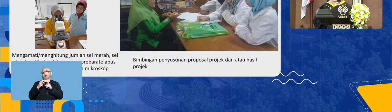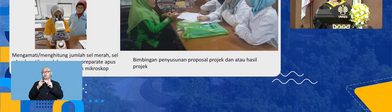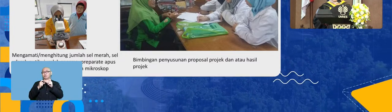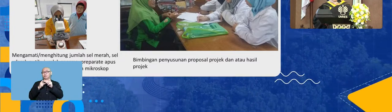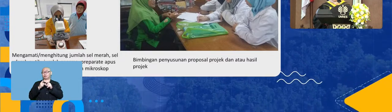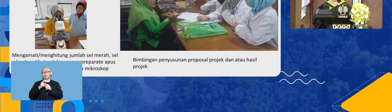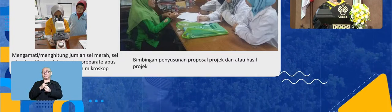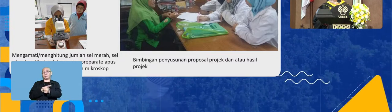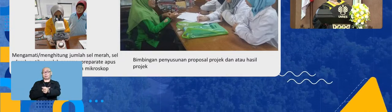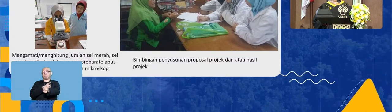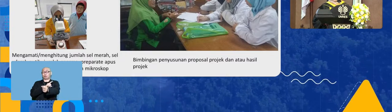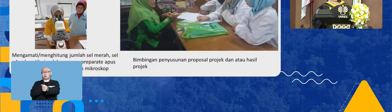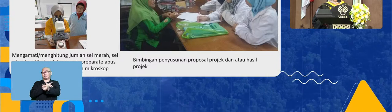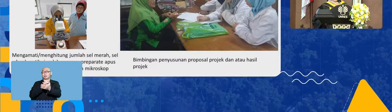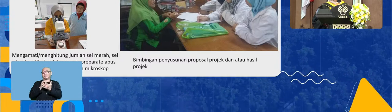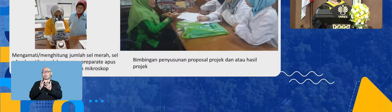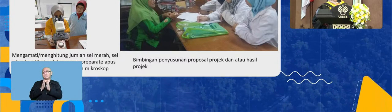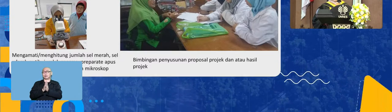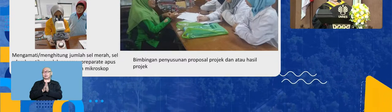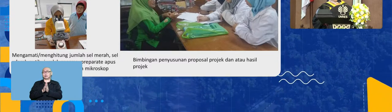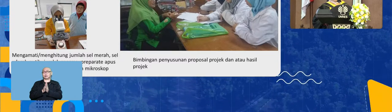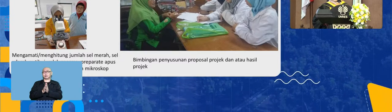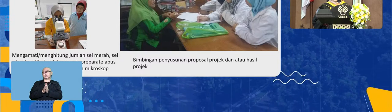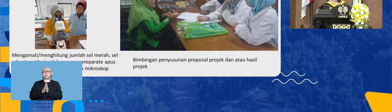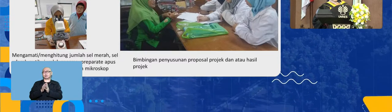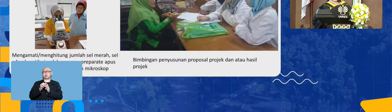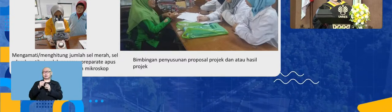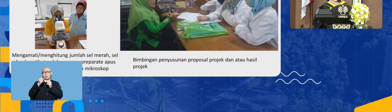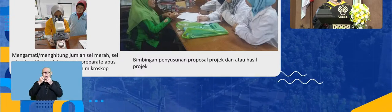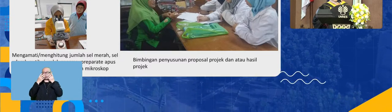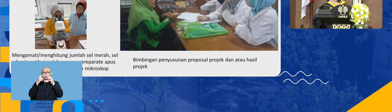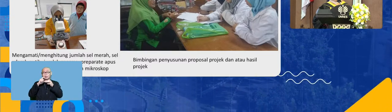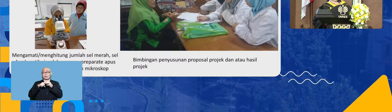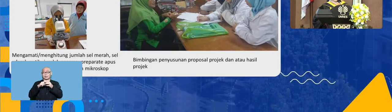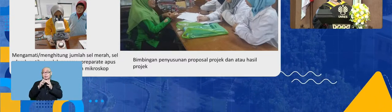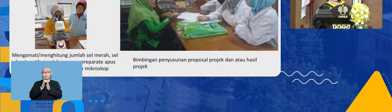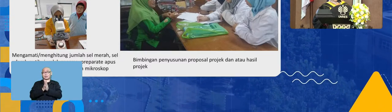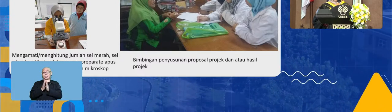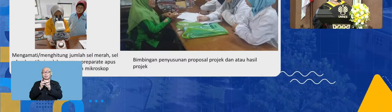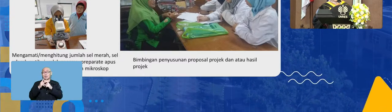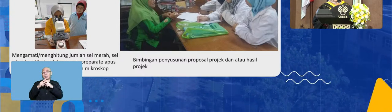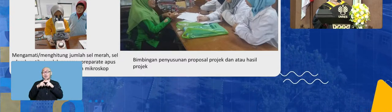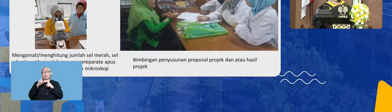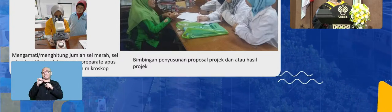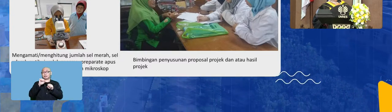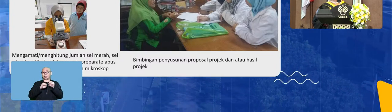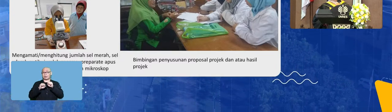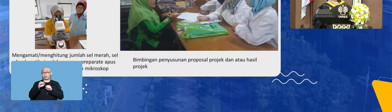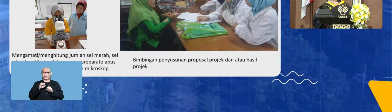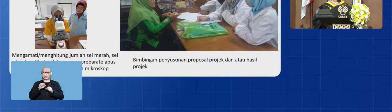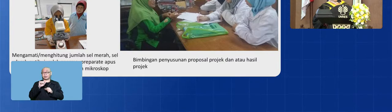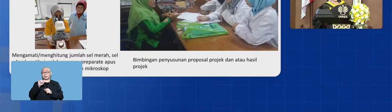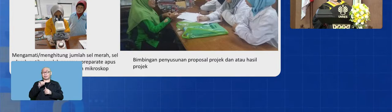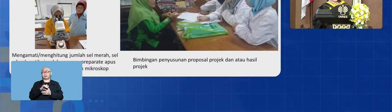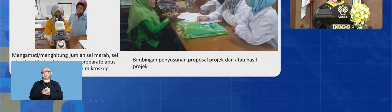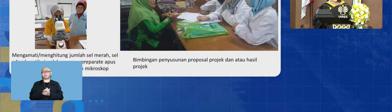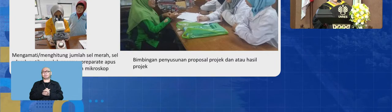skill. Hard skill jelas berkaitan dengan hal-hal yang terkait dengan kegiatan yang